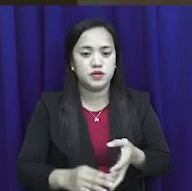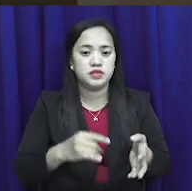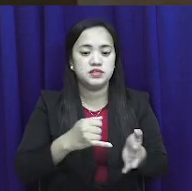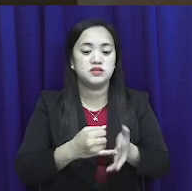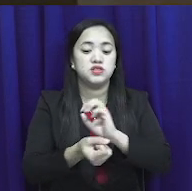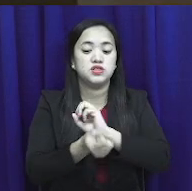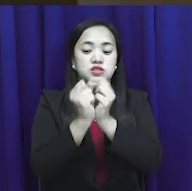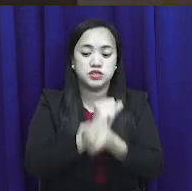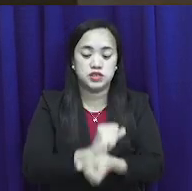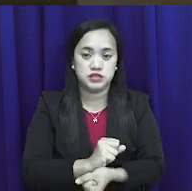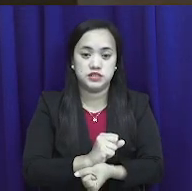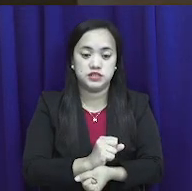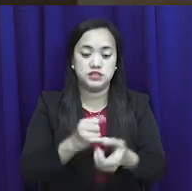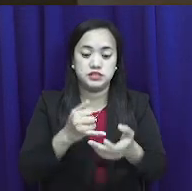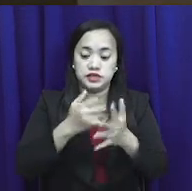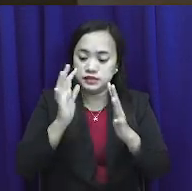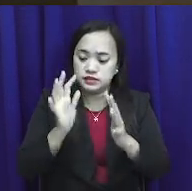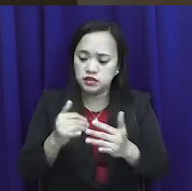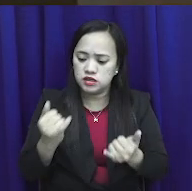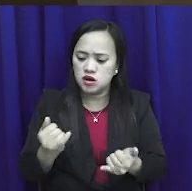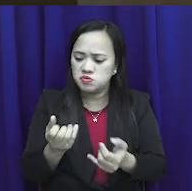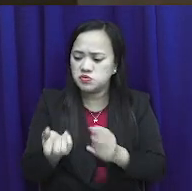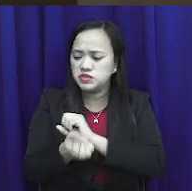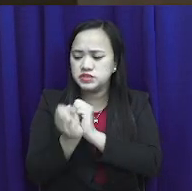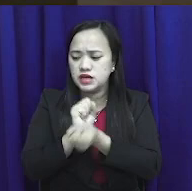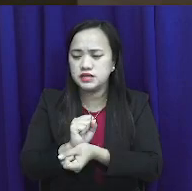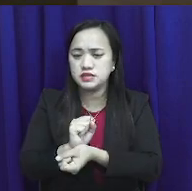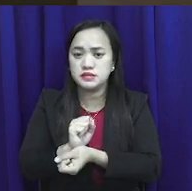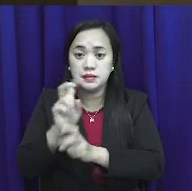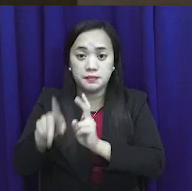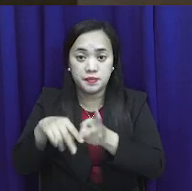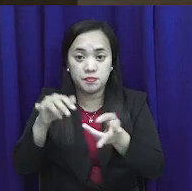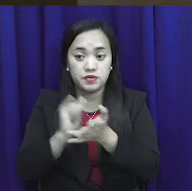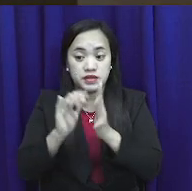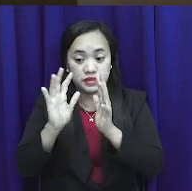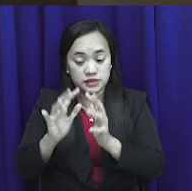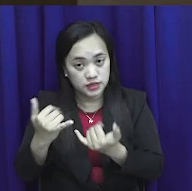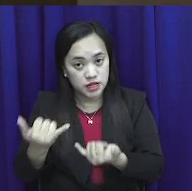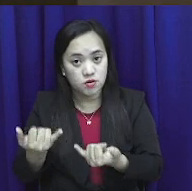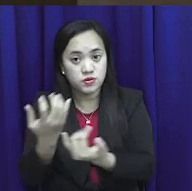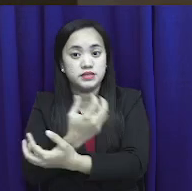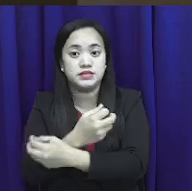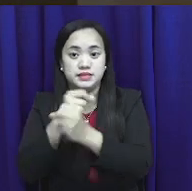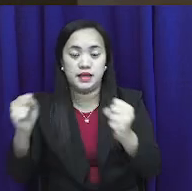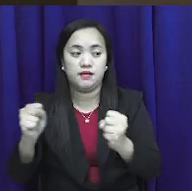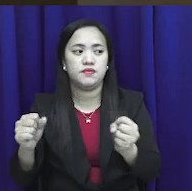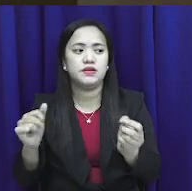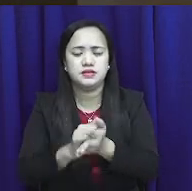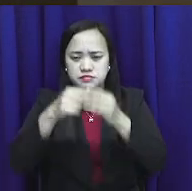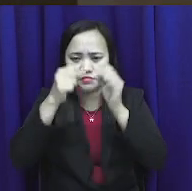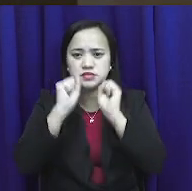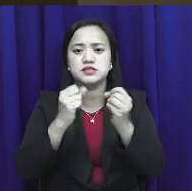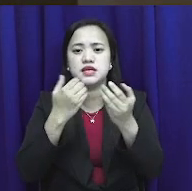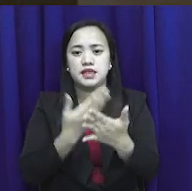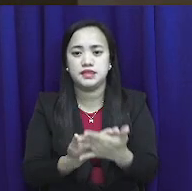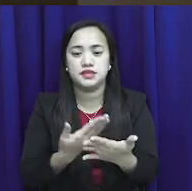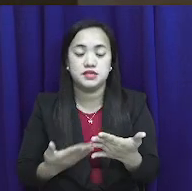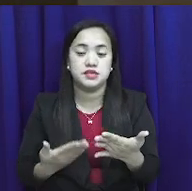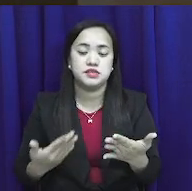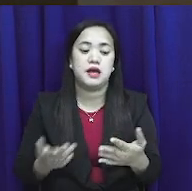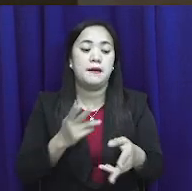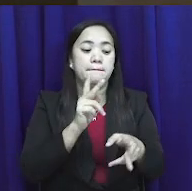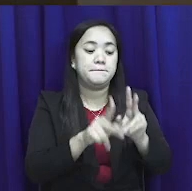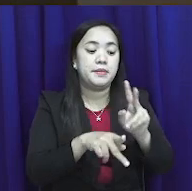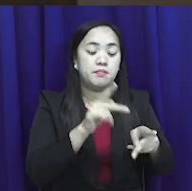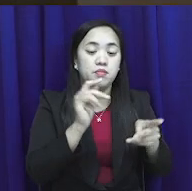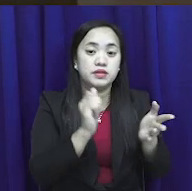mga binago you see So ang point ko dito is this Tingan niyo po as a as a sa mga Wives and mothers